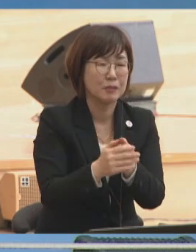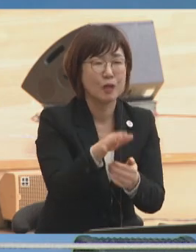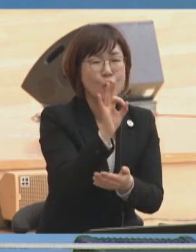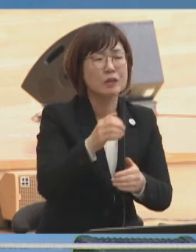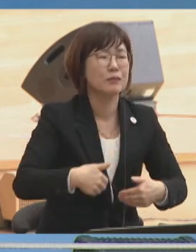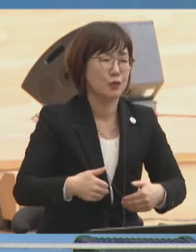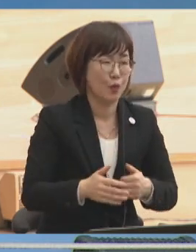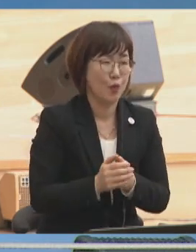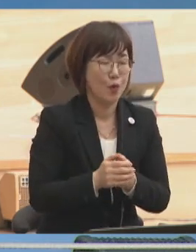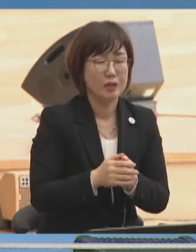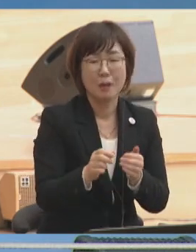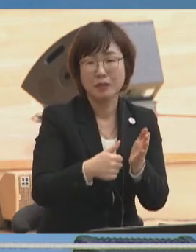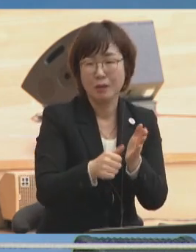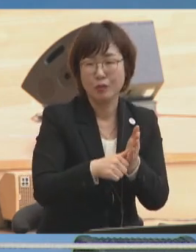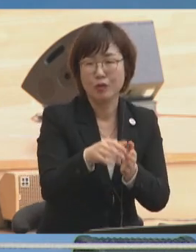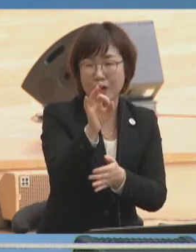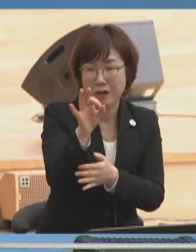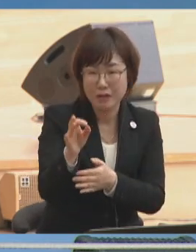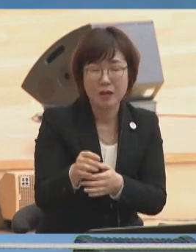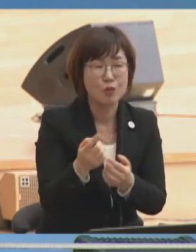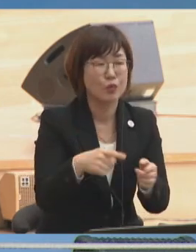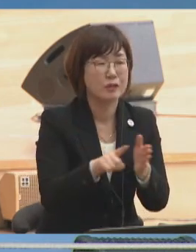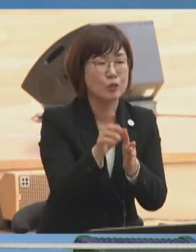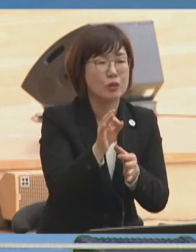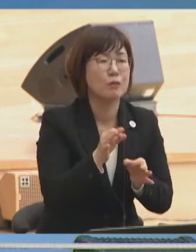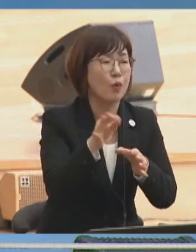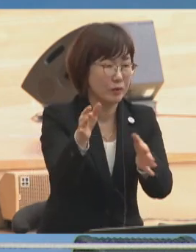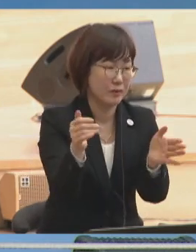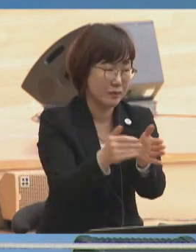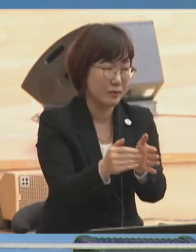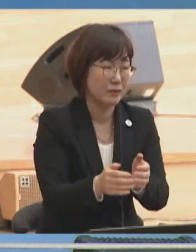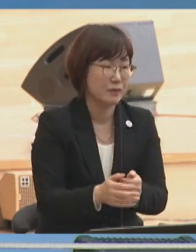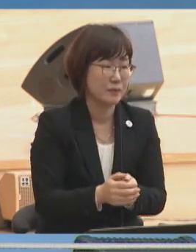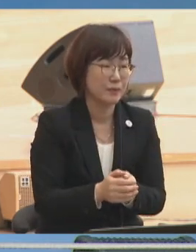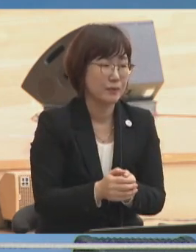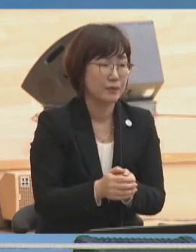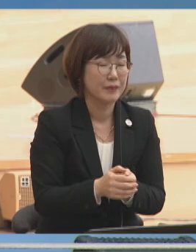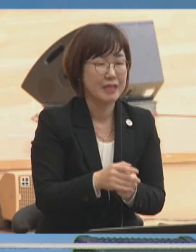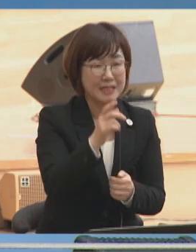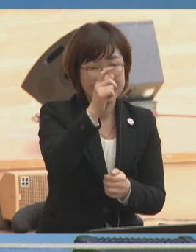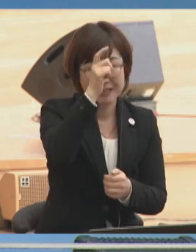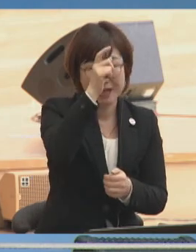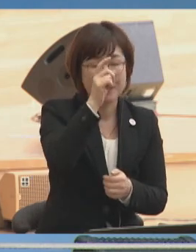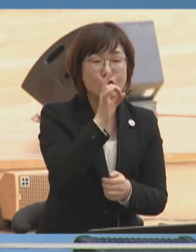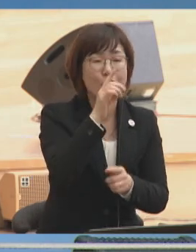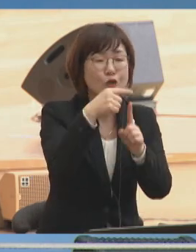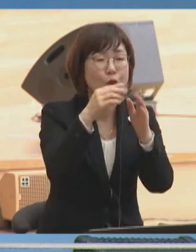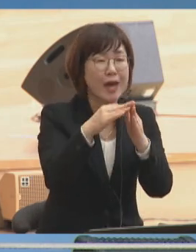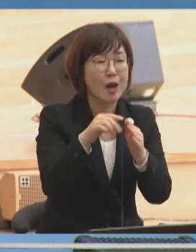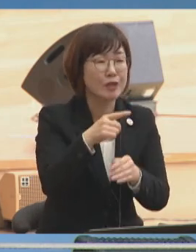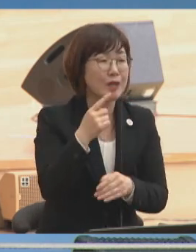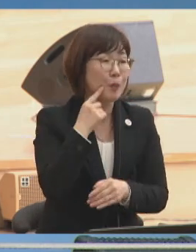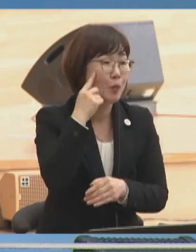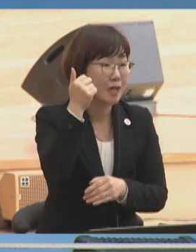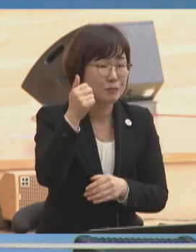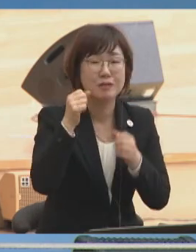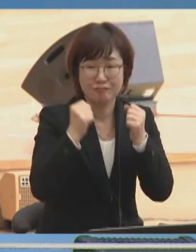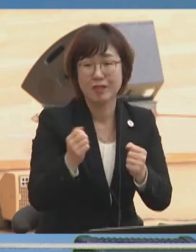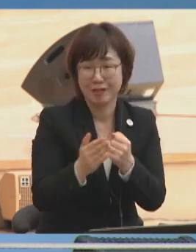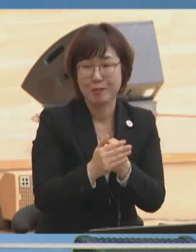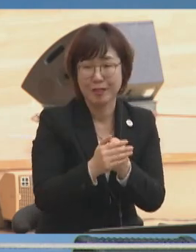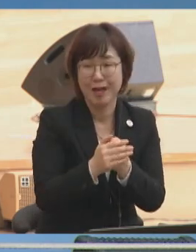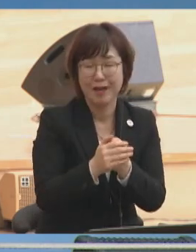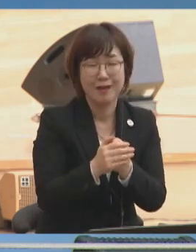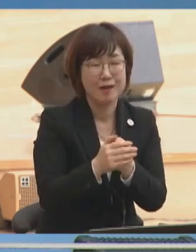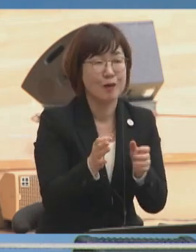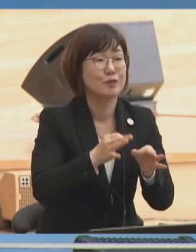보냈어요. 생품품 전달할 수 있도록 보냈어요. 이산불 중앙교회 우리 사역자가 있으니까. 그리고 이제